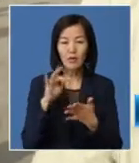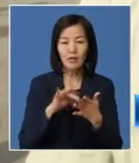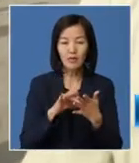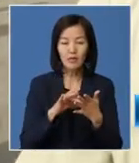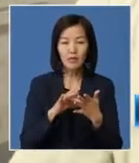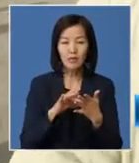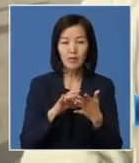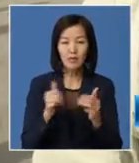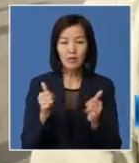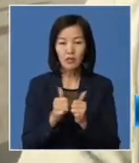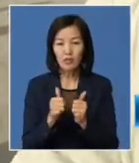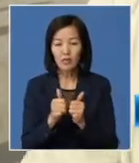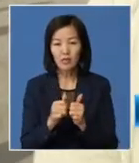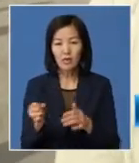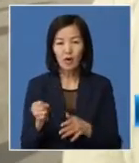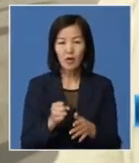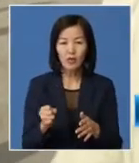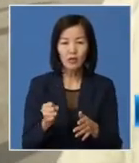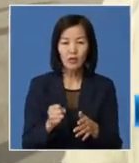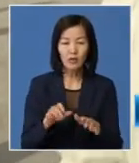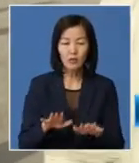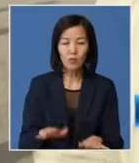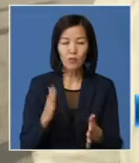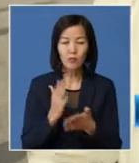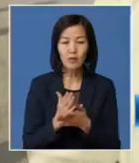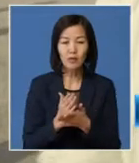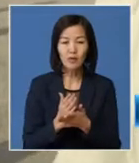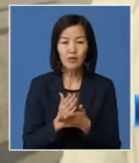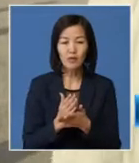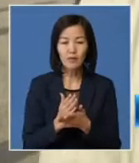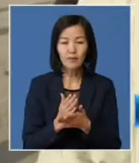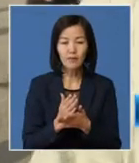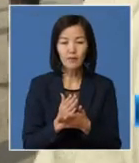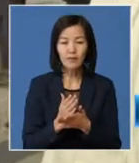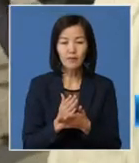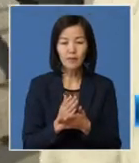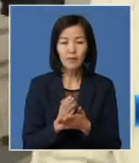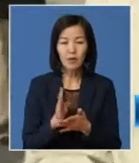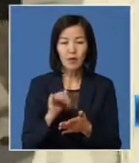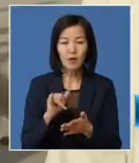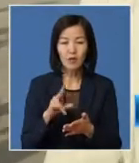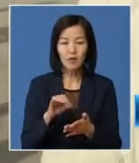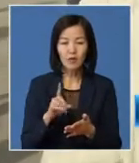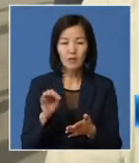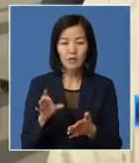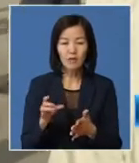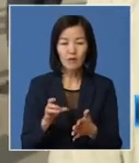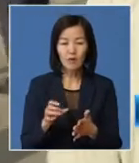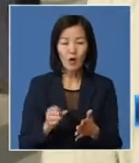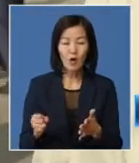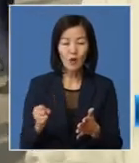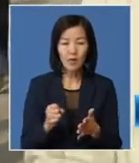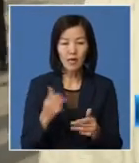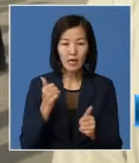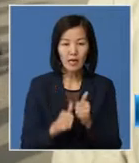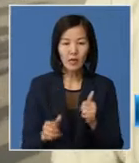жақын Алматыға орналасқан аудандарды орындары бар Алматы аудандарында. Әр Әуезовский район болса, например, басқа аудандар болса, әр